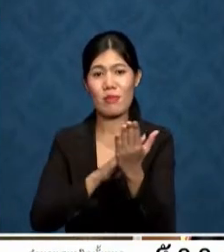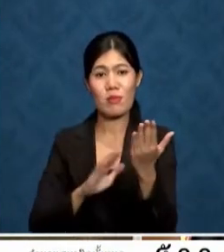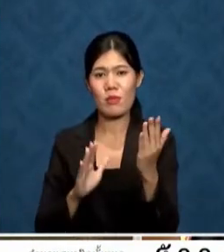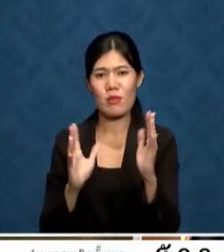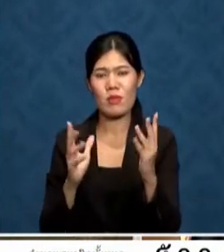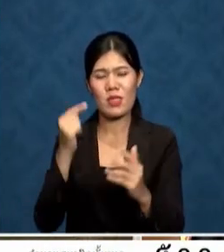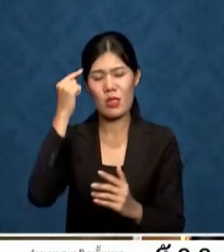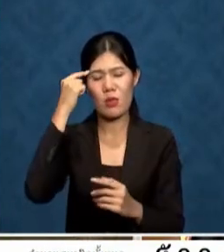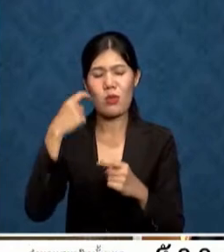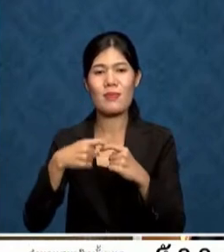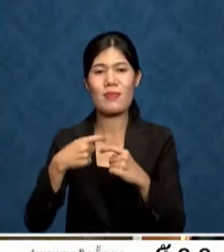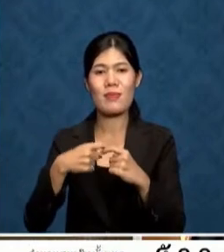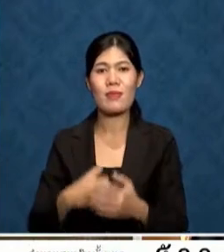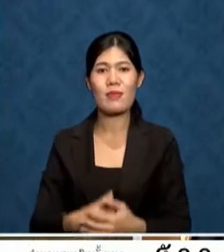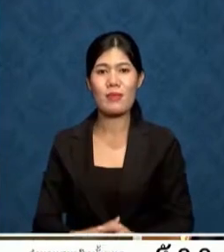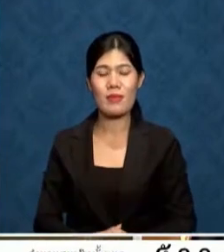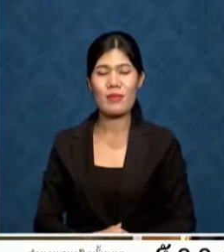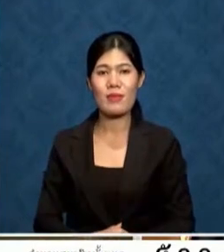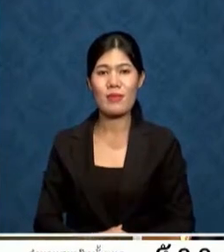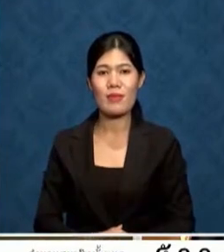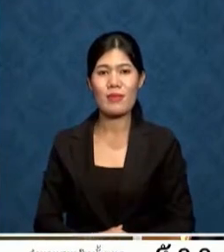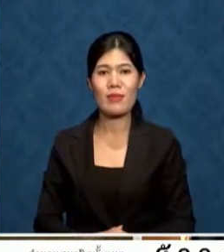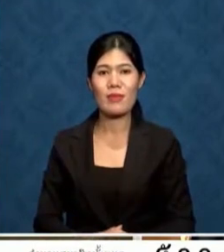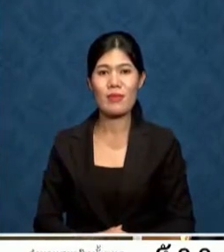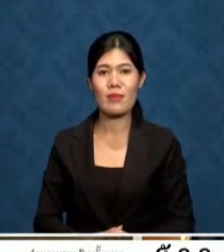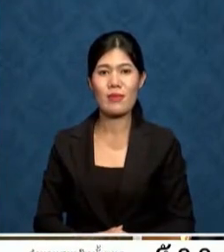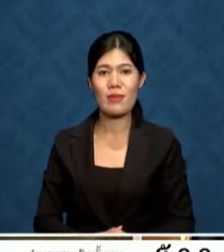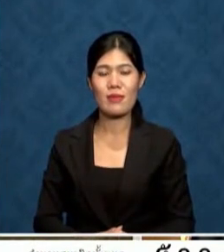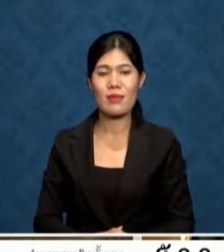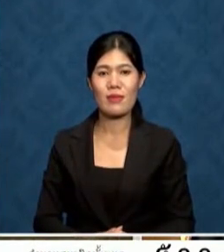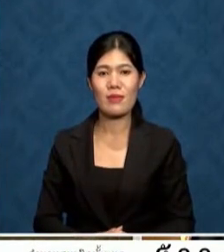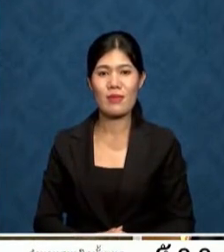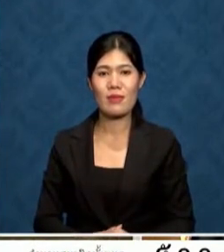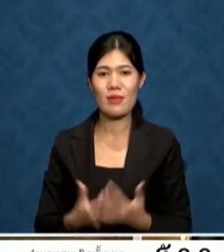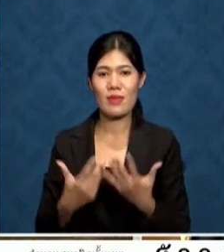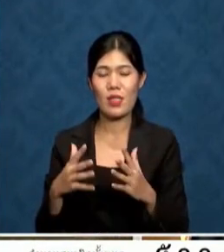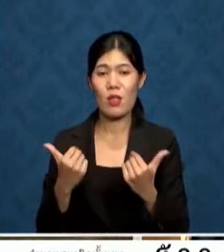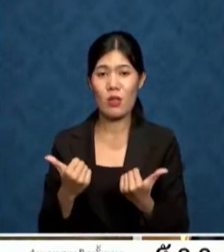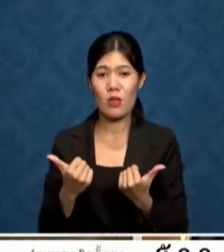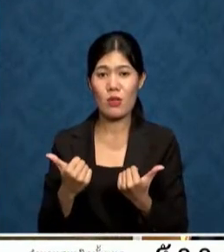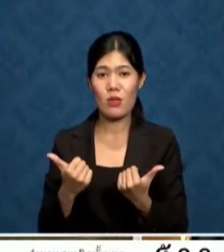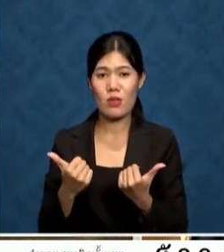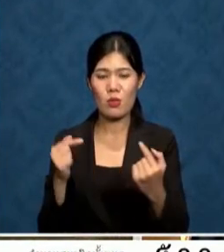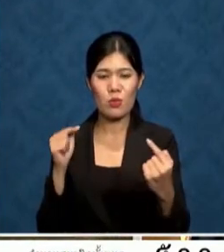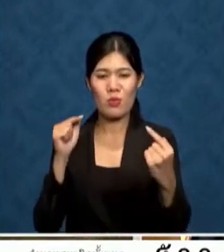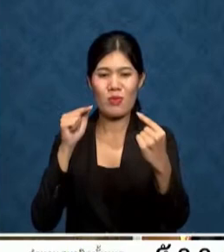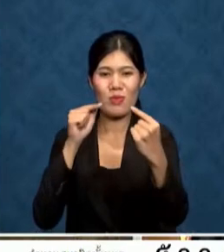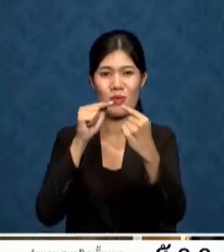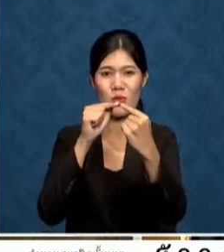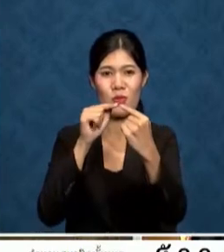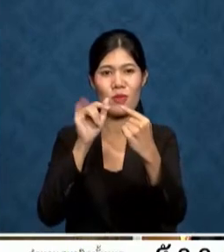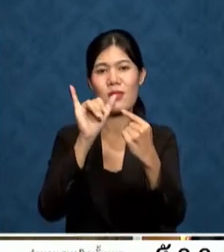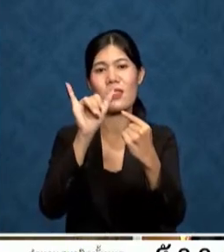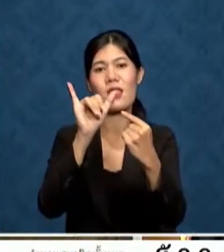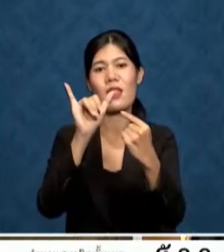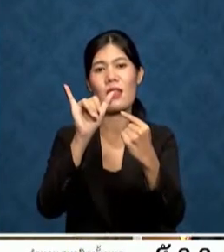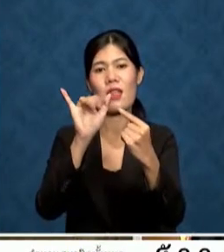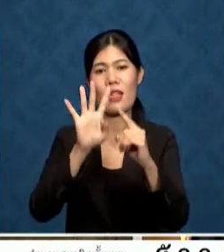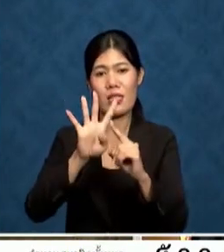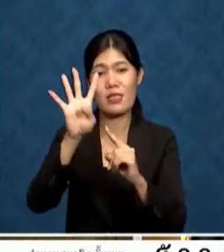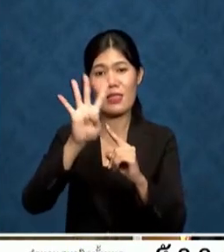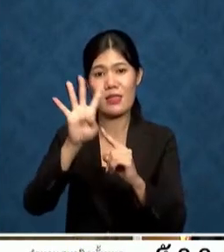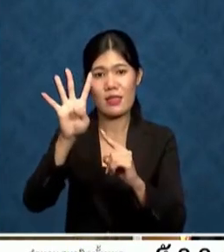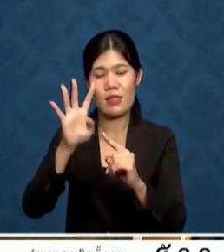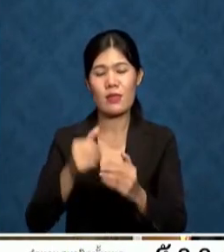ยากนะครับหลงทางที่ 4นะครับผ่านไป 3หลงทางนะครับหลงทางที่ 4คือ